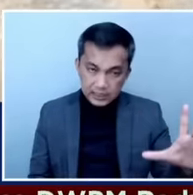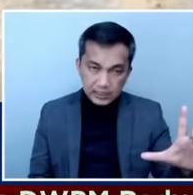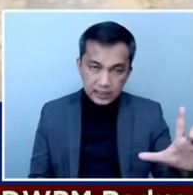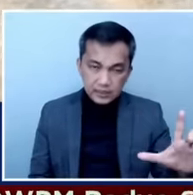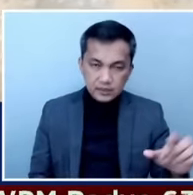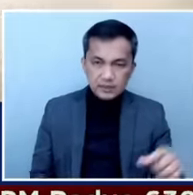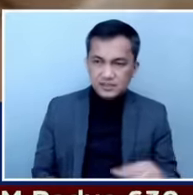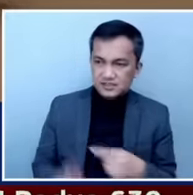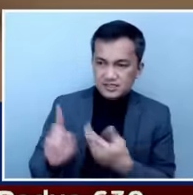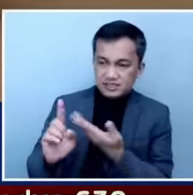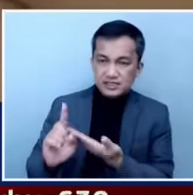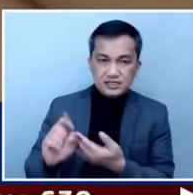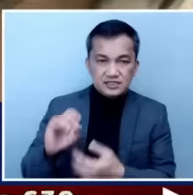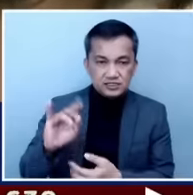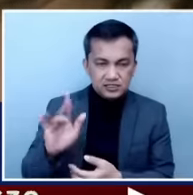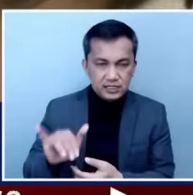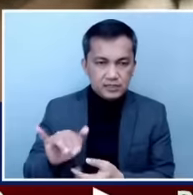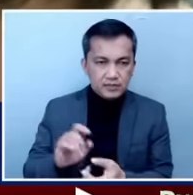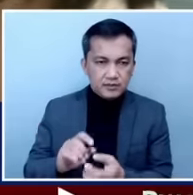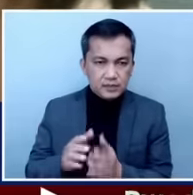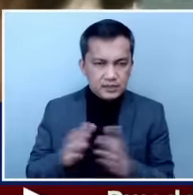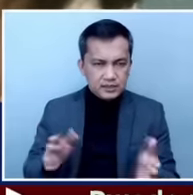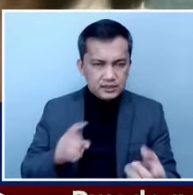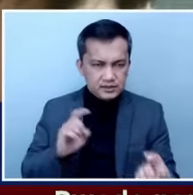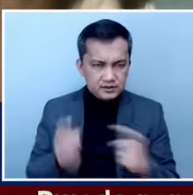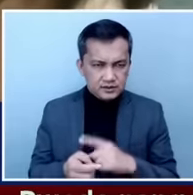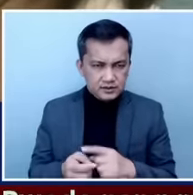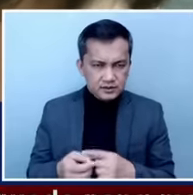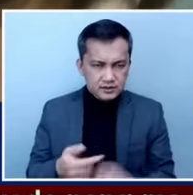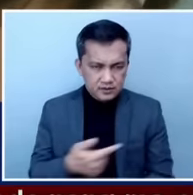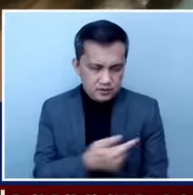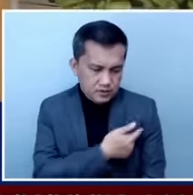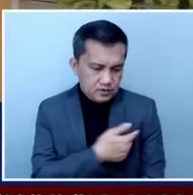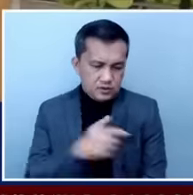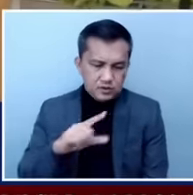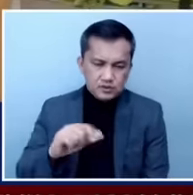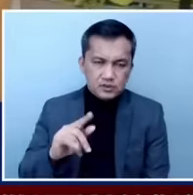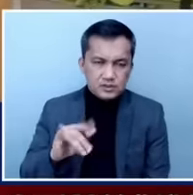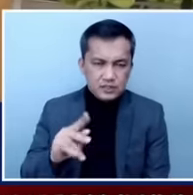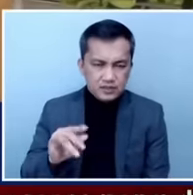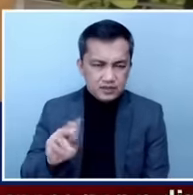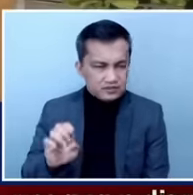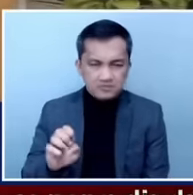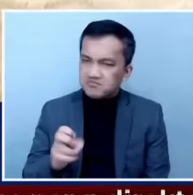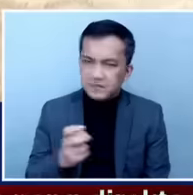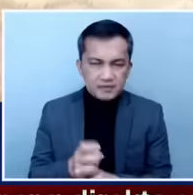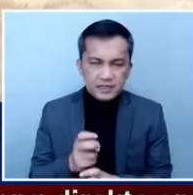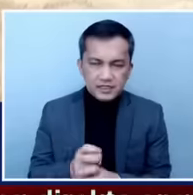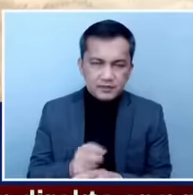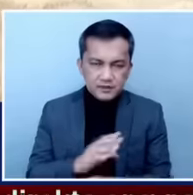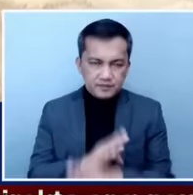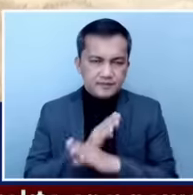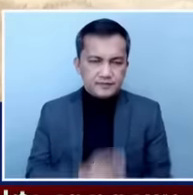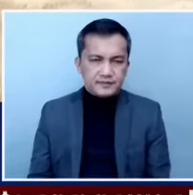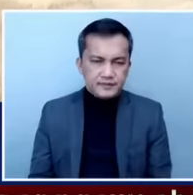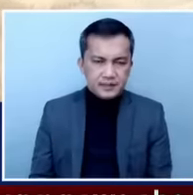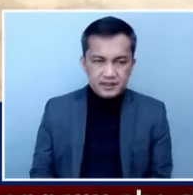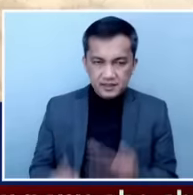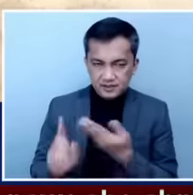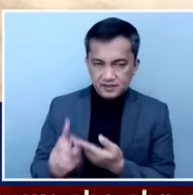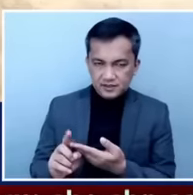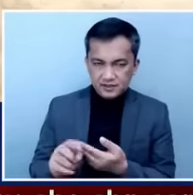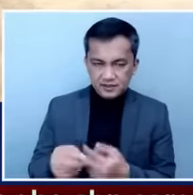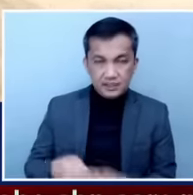na malaki na umano ang ipinagbago dahil sa pagpapaturok ng glutathione, mahirap na itong mapigilan lalo kung nakatataas